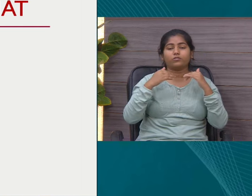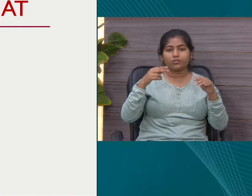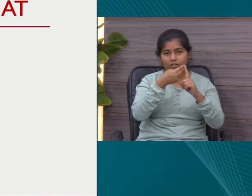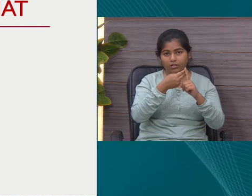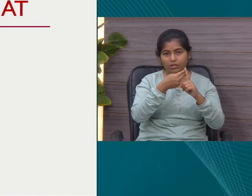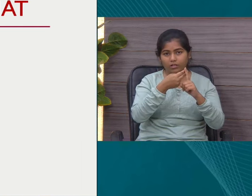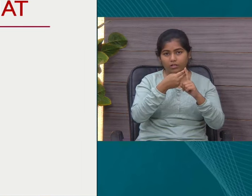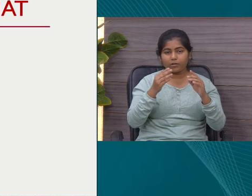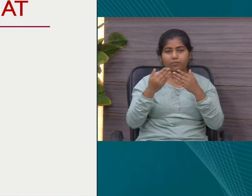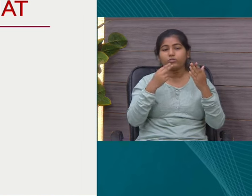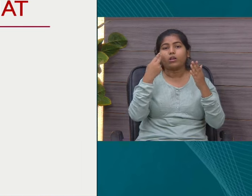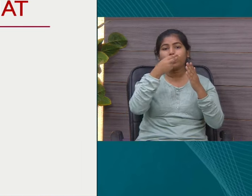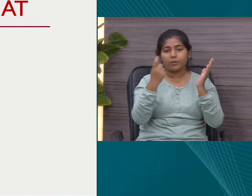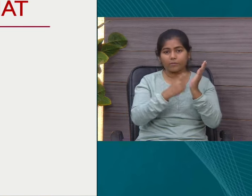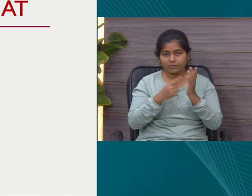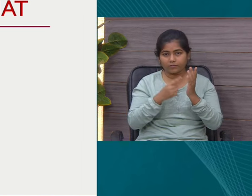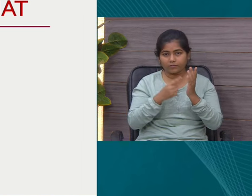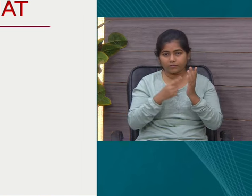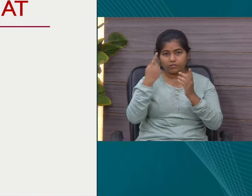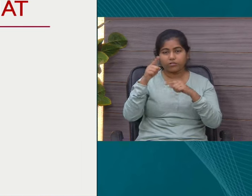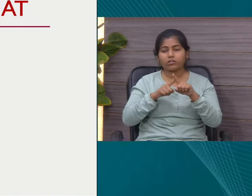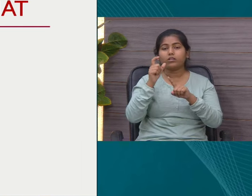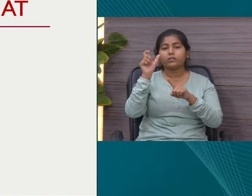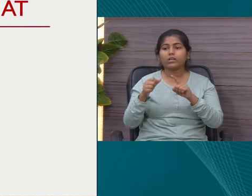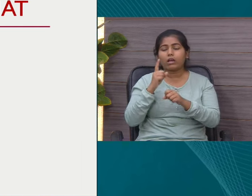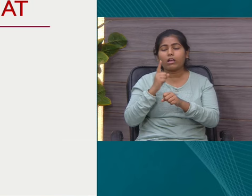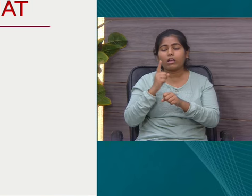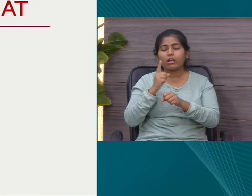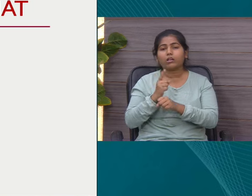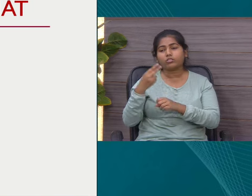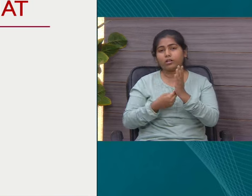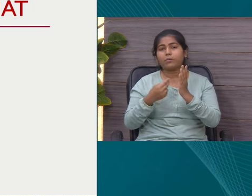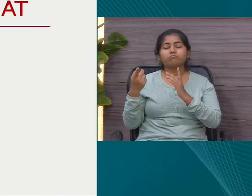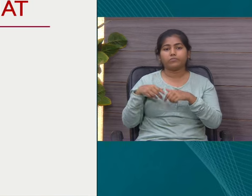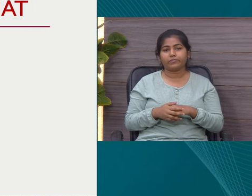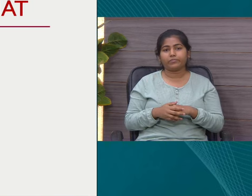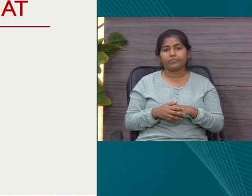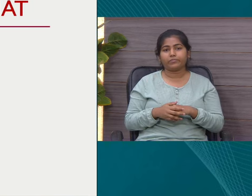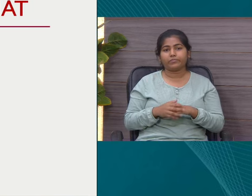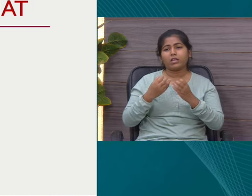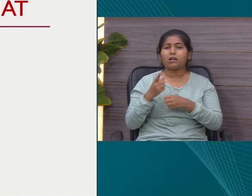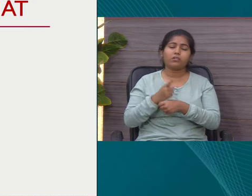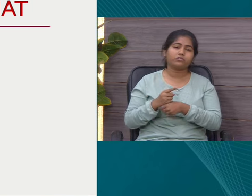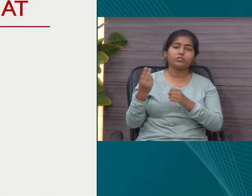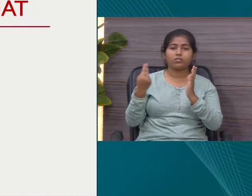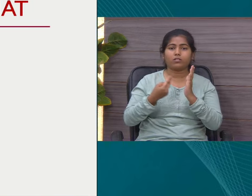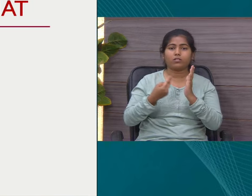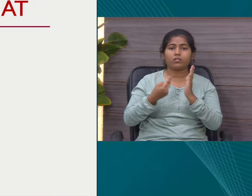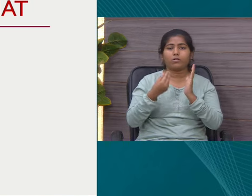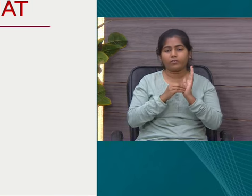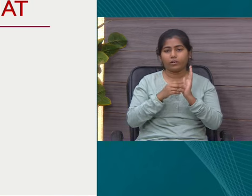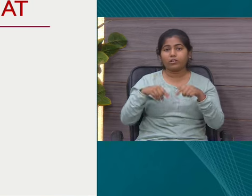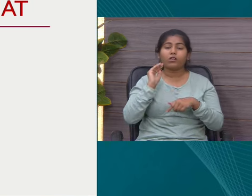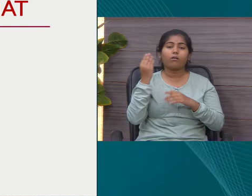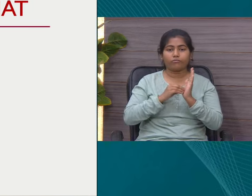लिखेंगे, क्लास अपने स्कूल का नाम और एड्रेस लिख दीजिएगा, एक्सपर्ट और टीचर का नाम भी लिख सकते हैं, आप नीतू जी का नाम लिखेंगे और अपनी क्लास टीचर का भी नाम लिख सकते हैं, डेट ऑफ द सेशन